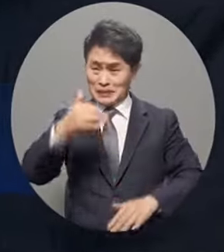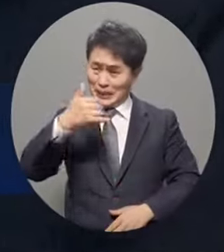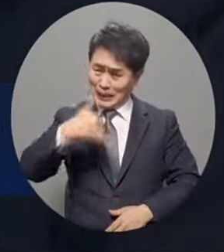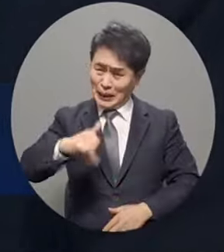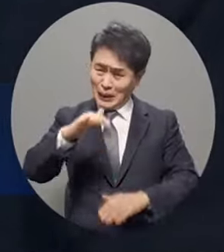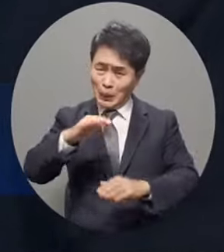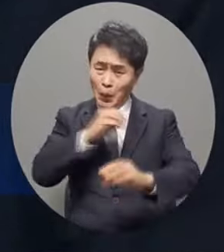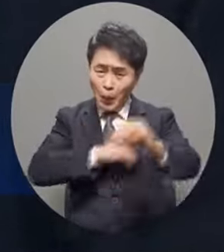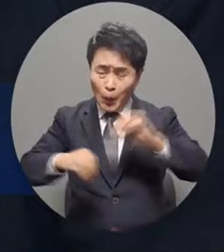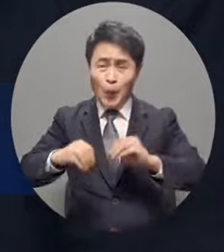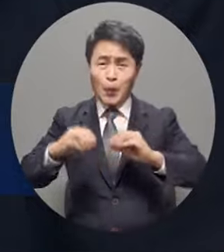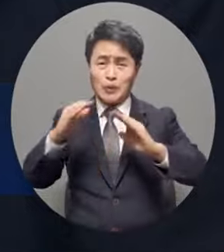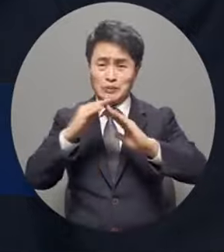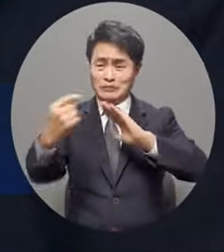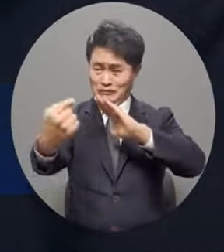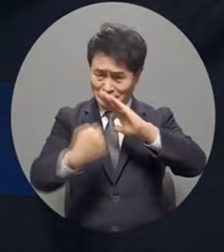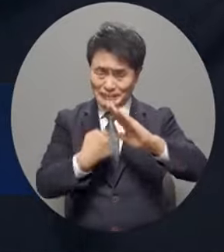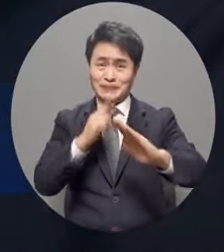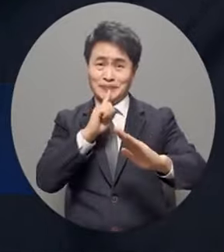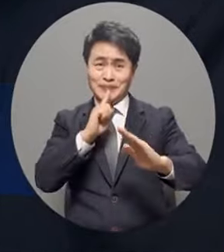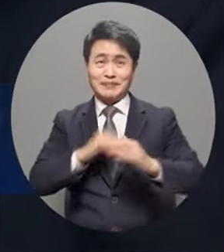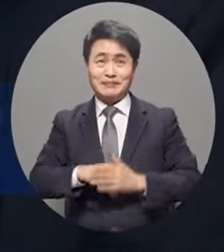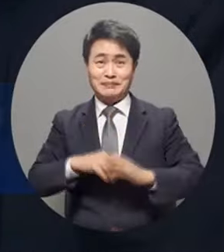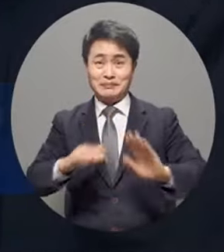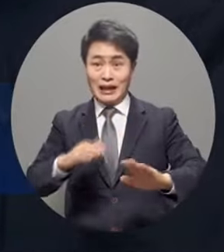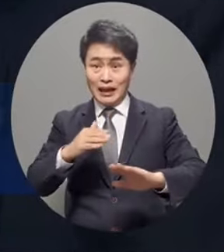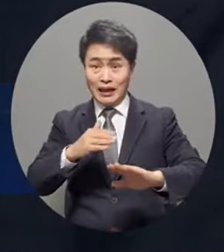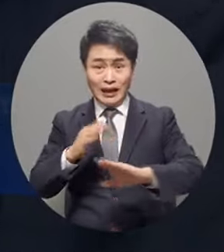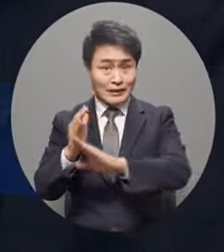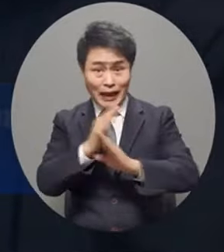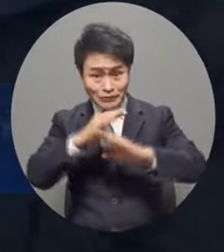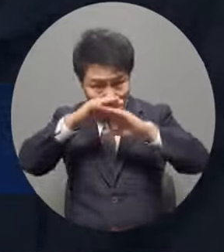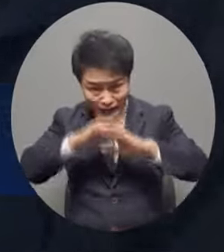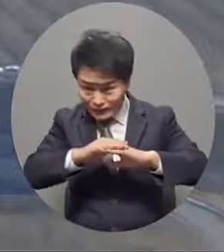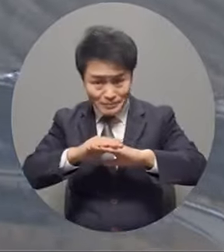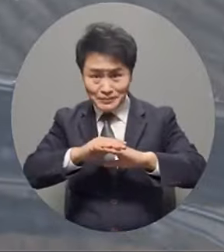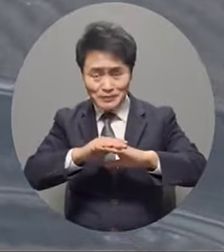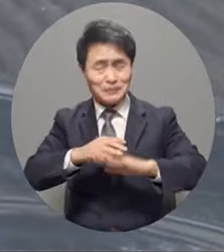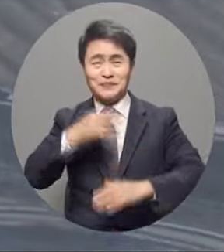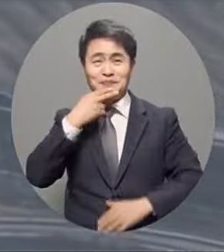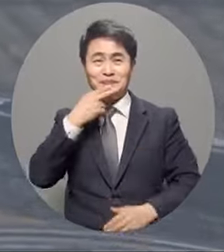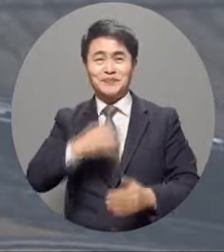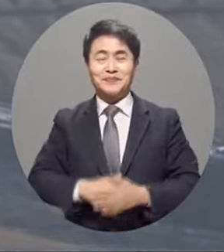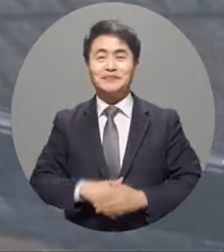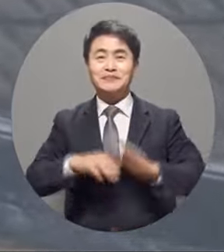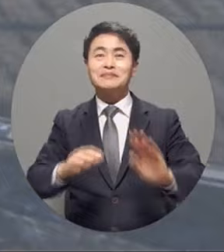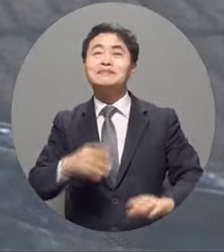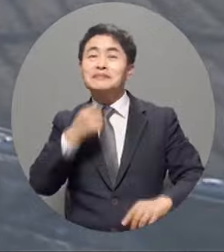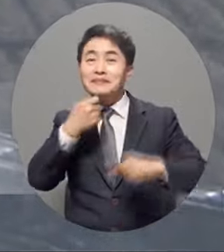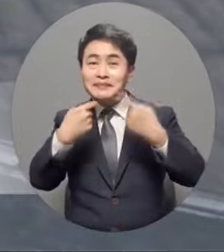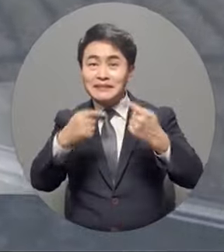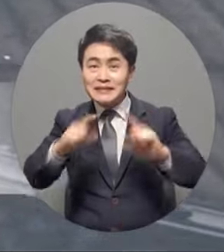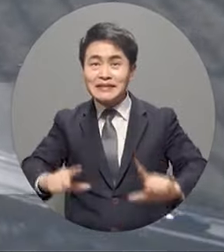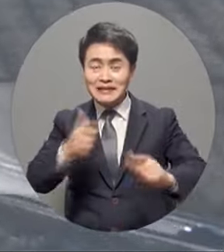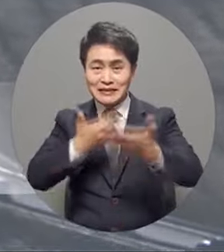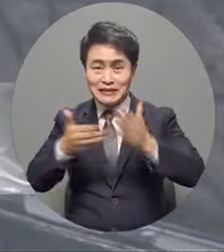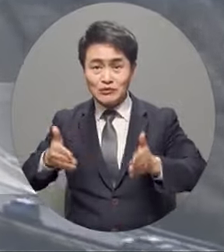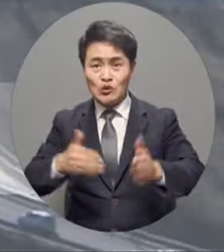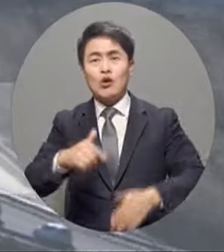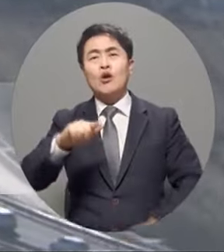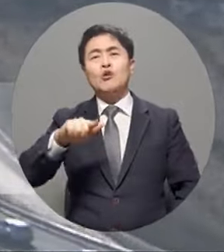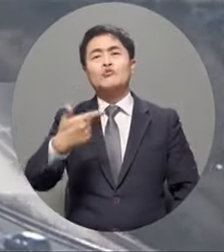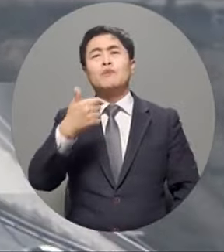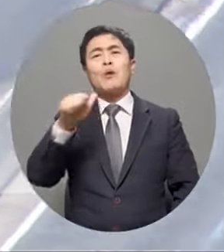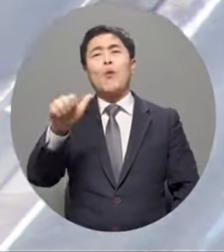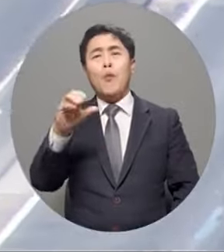우리 집으로 이제 명절치러 오고 하죠. 그럼 따로 차례나 재산 안 되시나요? 예, 안 지내고요. 설 당일 고속도로 이동 차량은 605만